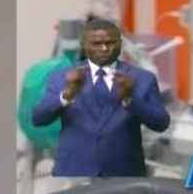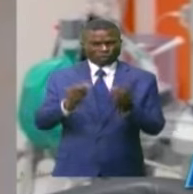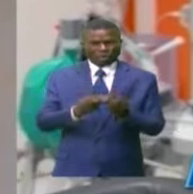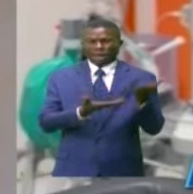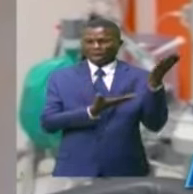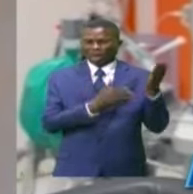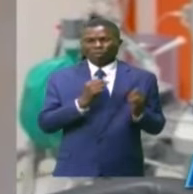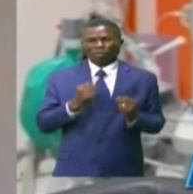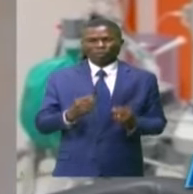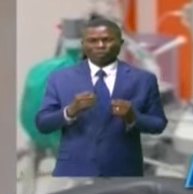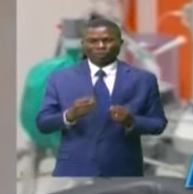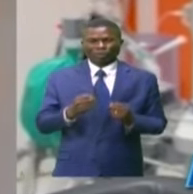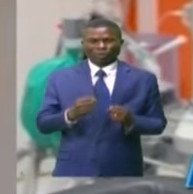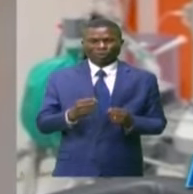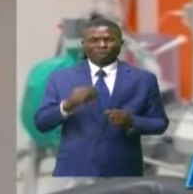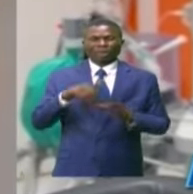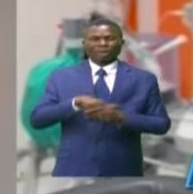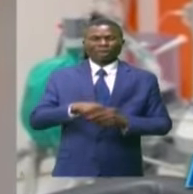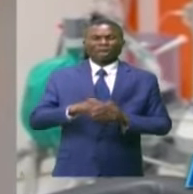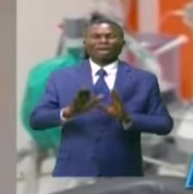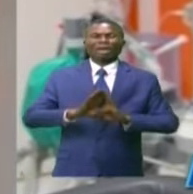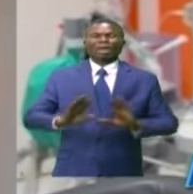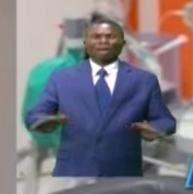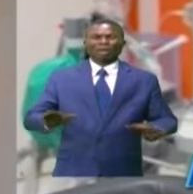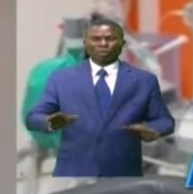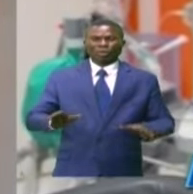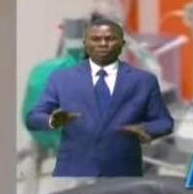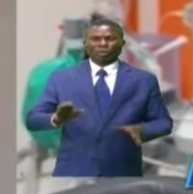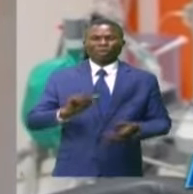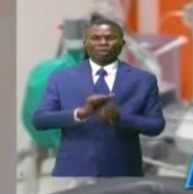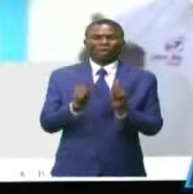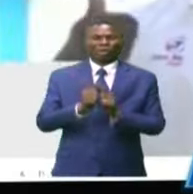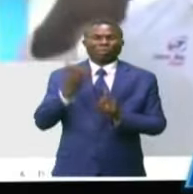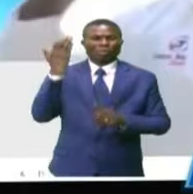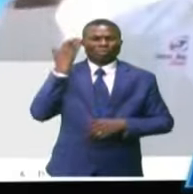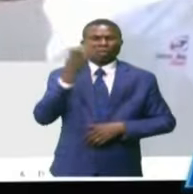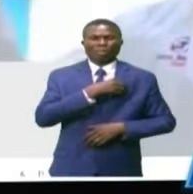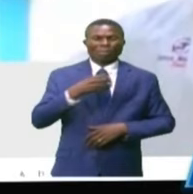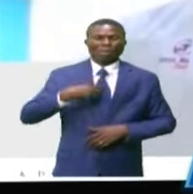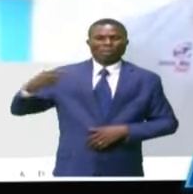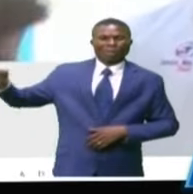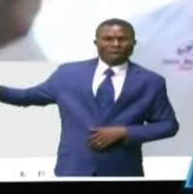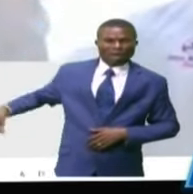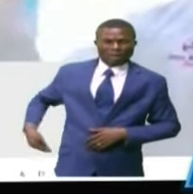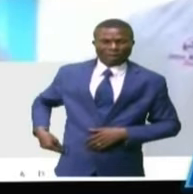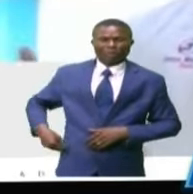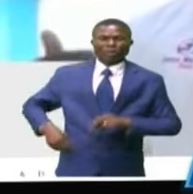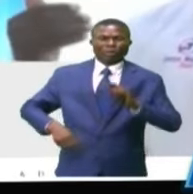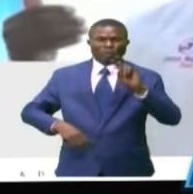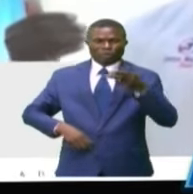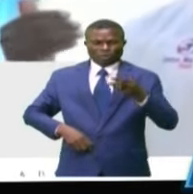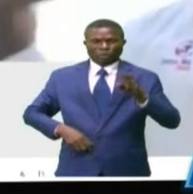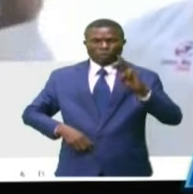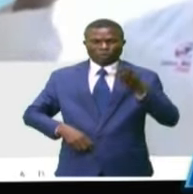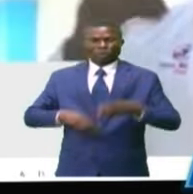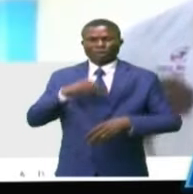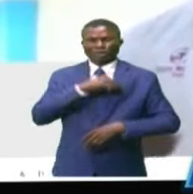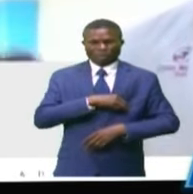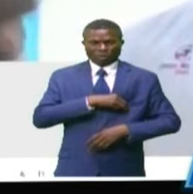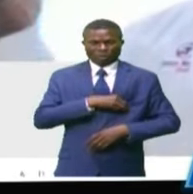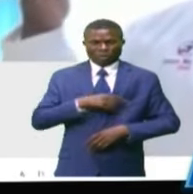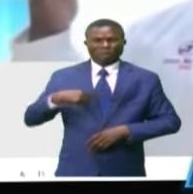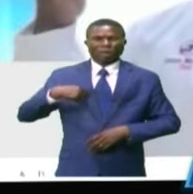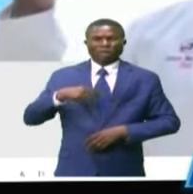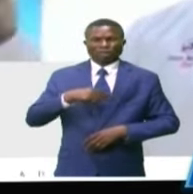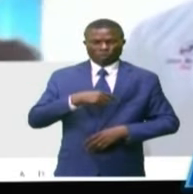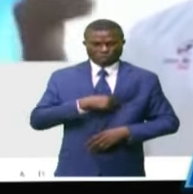d'impact dans la capacitation des infirmiers. Après une deuxième, une troisième mission, nous avons un